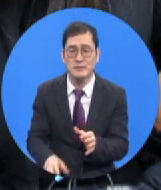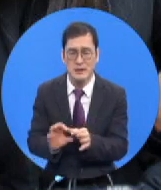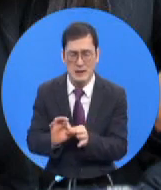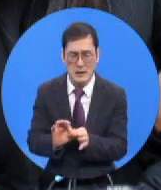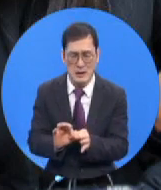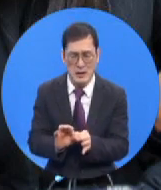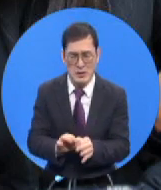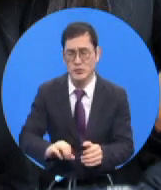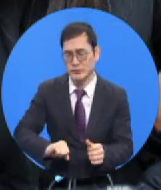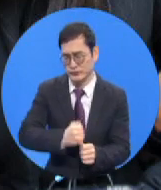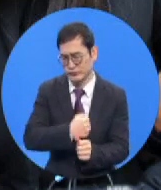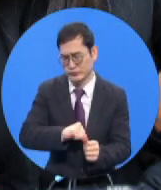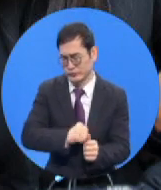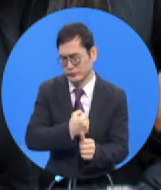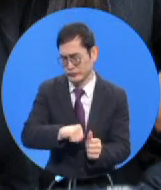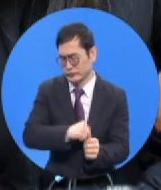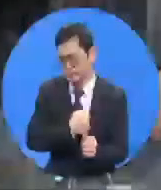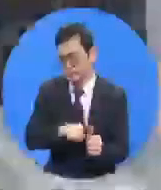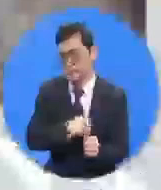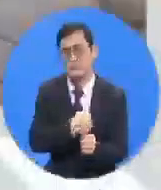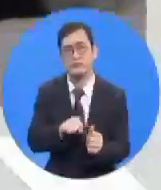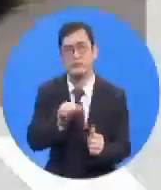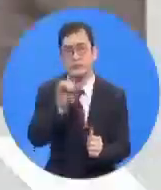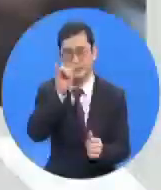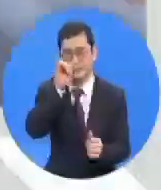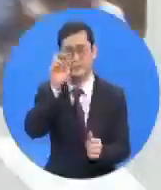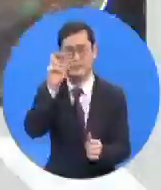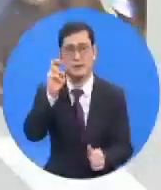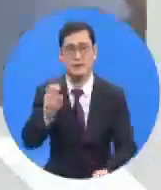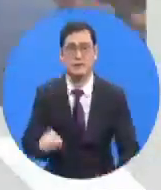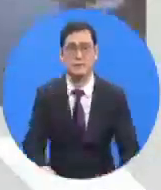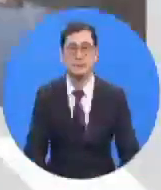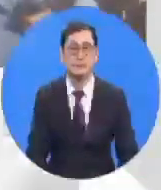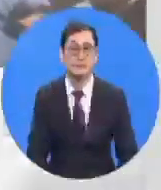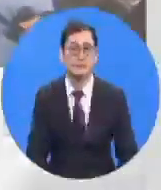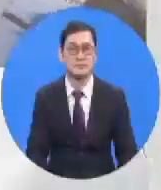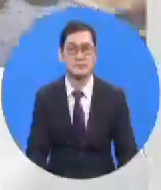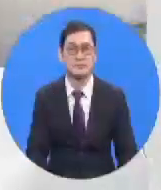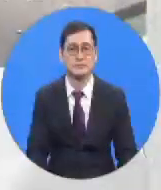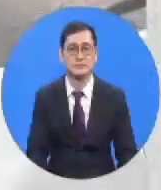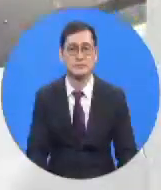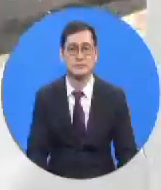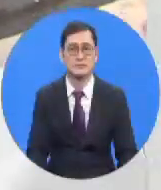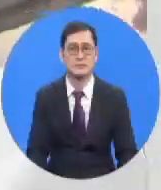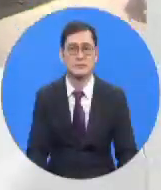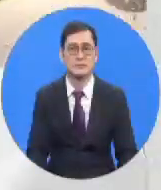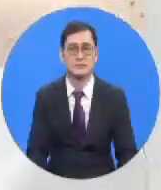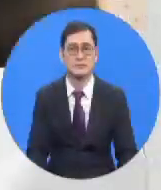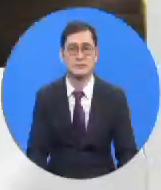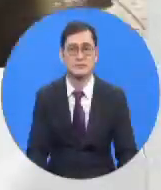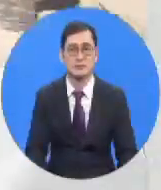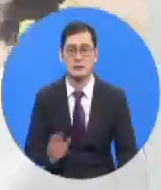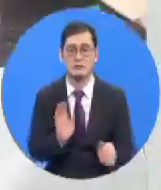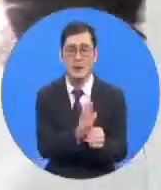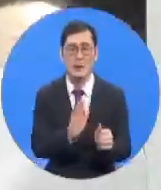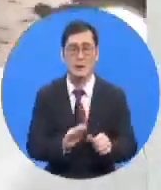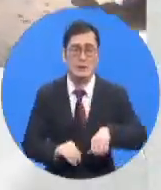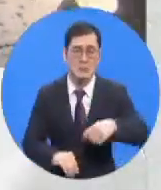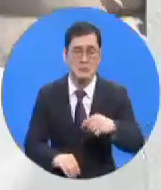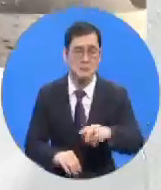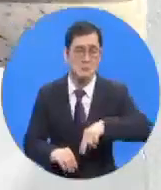지속적으로 저런 학대가 이루어진 것이 아닌가. 그러면서 우연히 한번 이렇게 밀었는데 애가 죽었다. 이게 과실치사거든요.